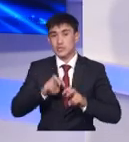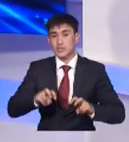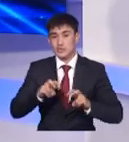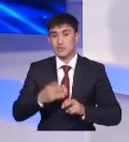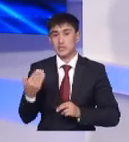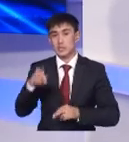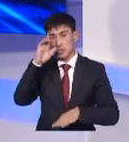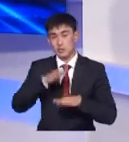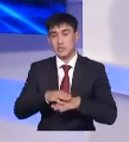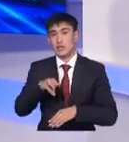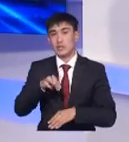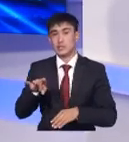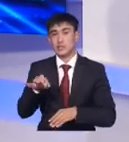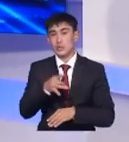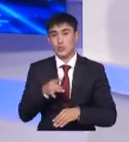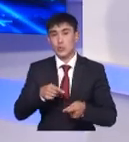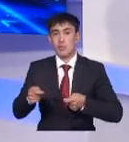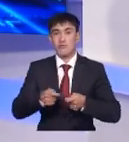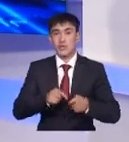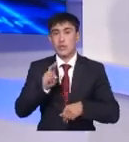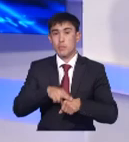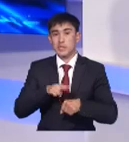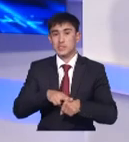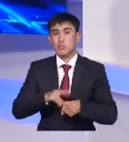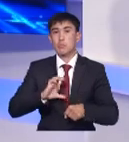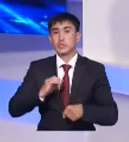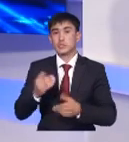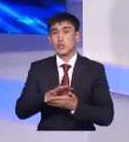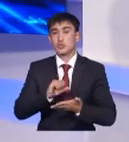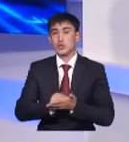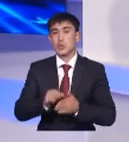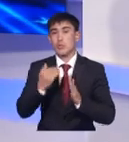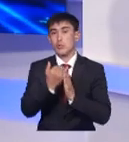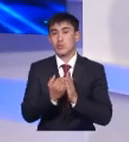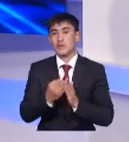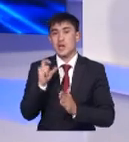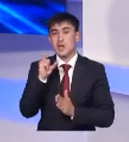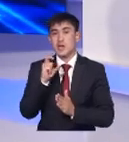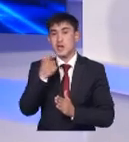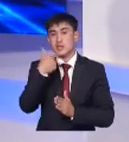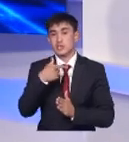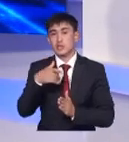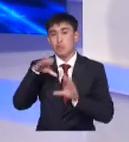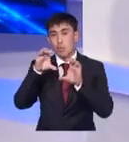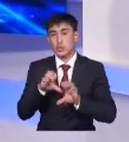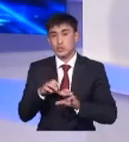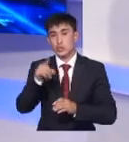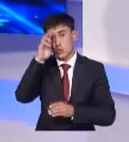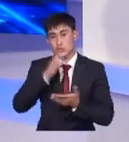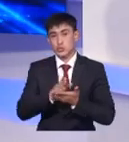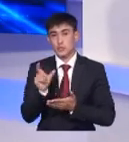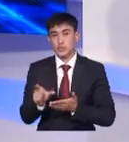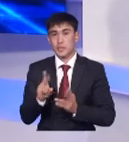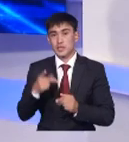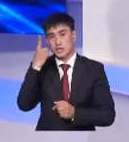расследование со стороны акимата Талгарского района и управления полиции по части нарушения пунктов этического кодекса госслужащего.